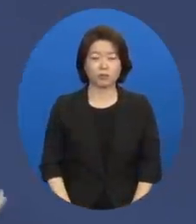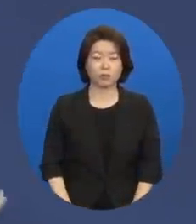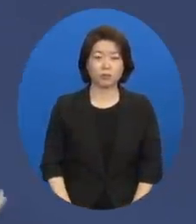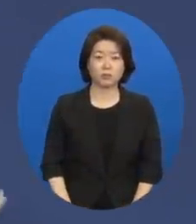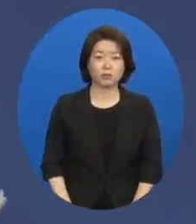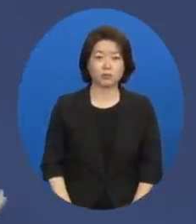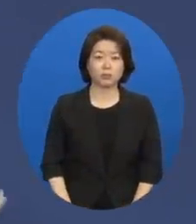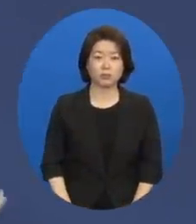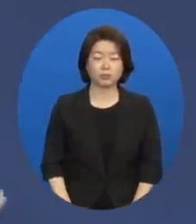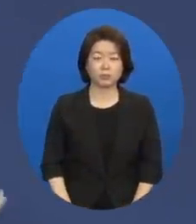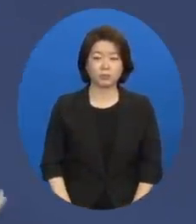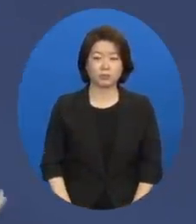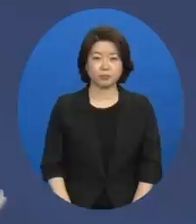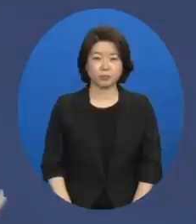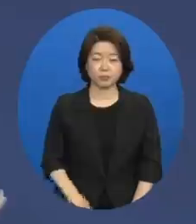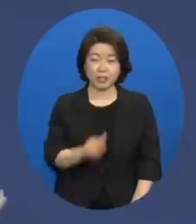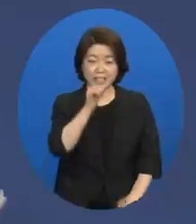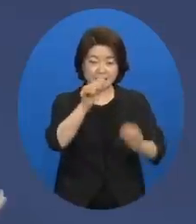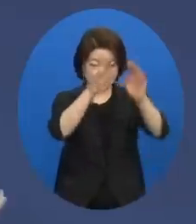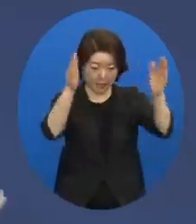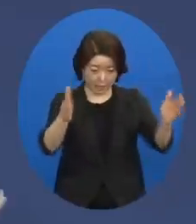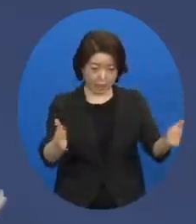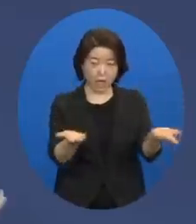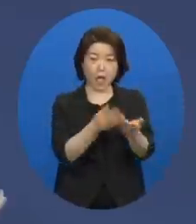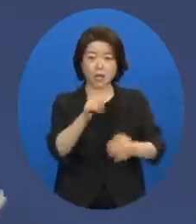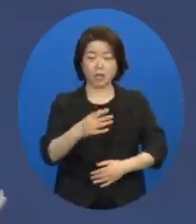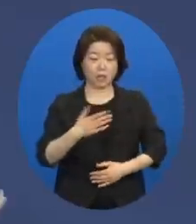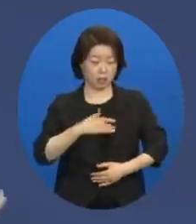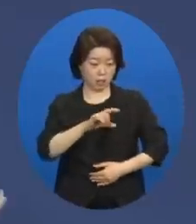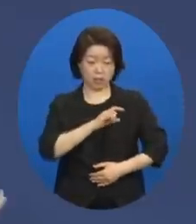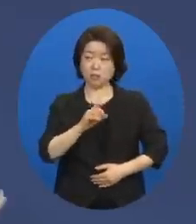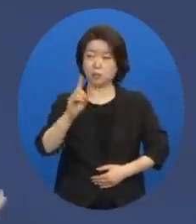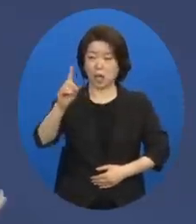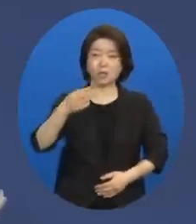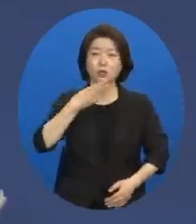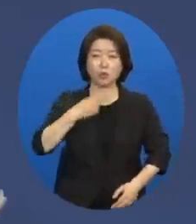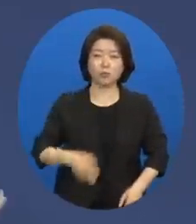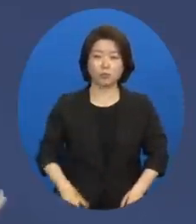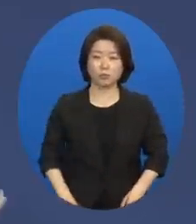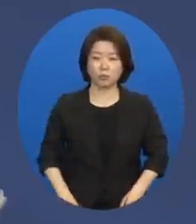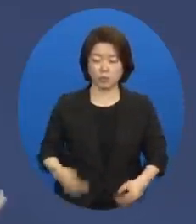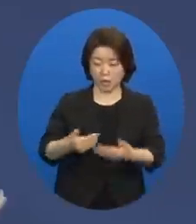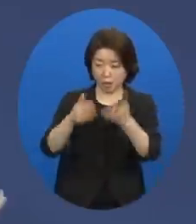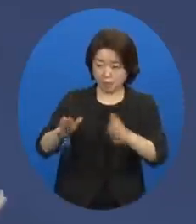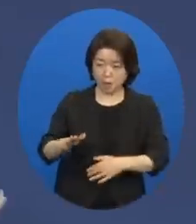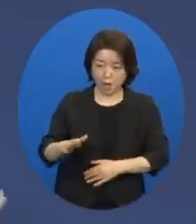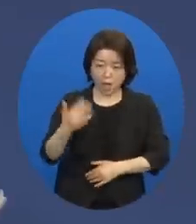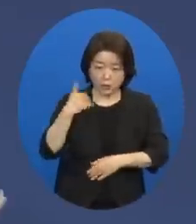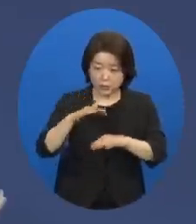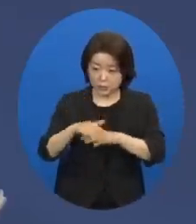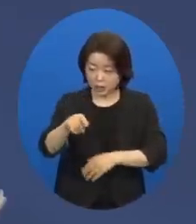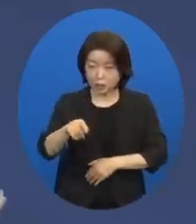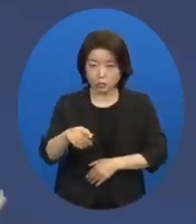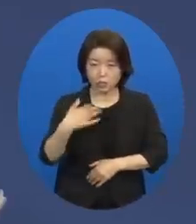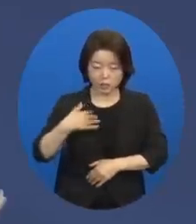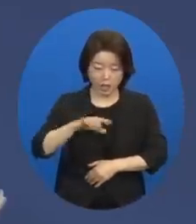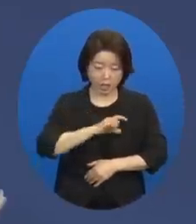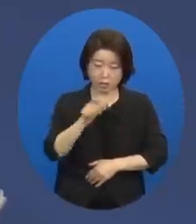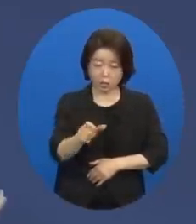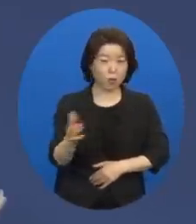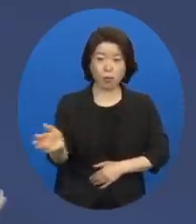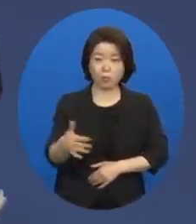저 컨테이너 하나도 내 이름으로 된 거 없어요. 저 방한칸도 사글세 방한칸도 내 이름으로 된 거